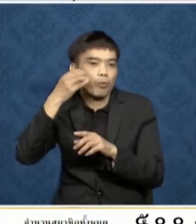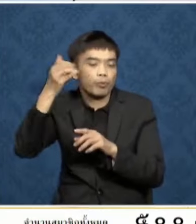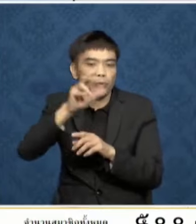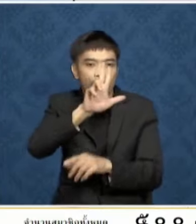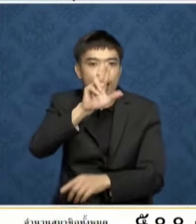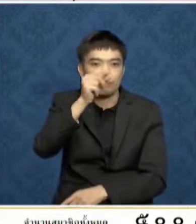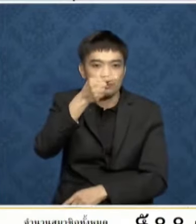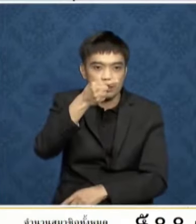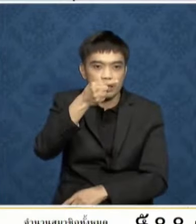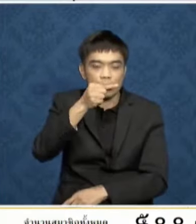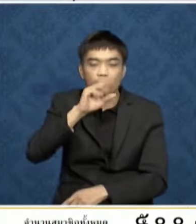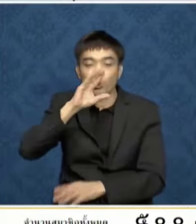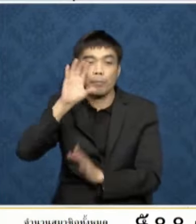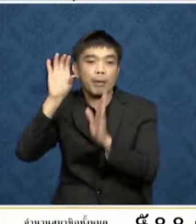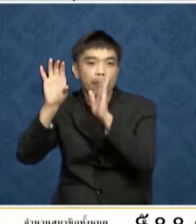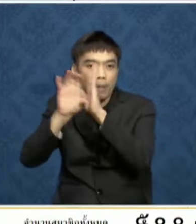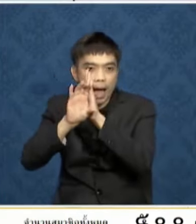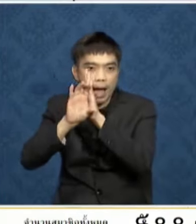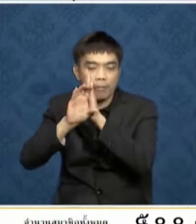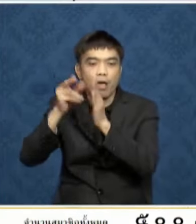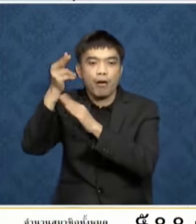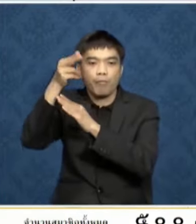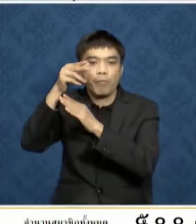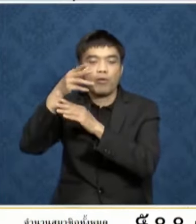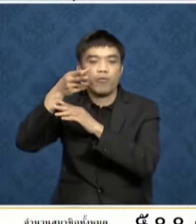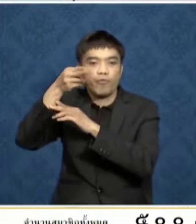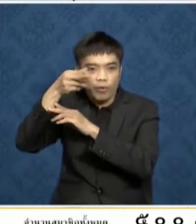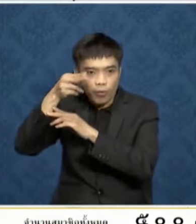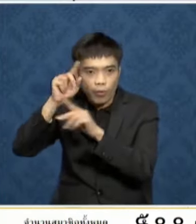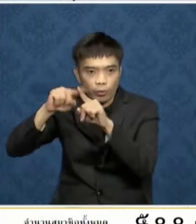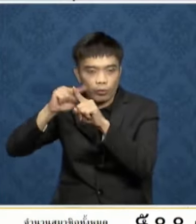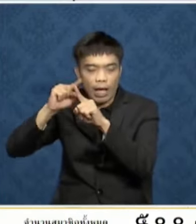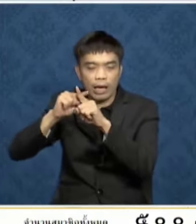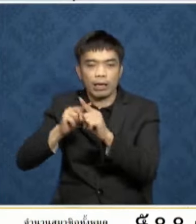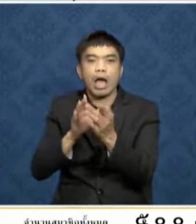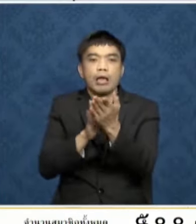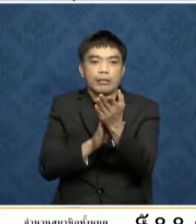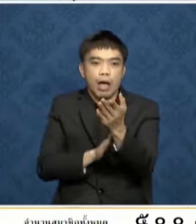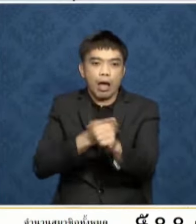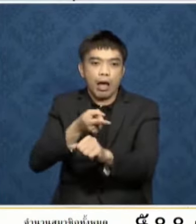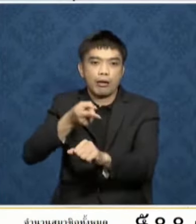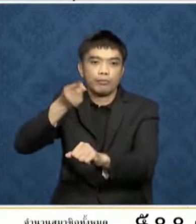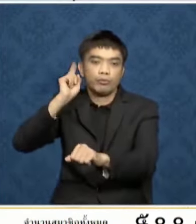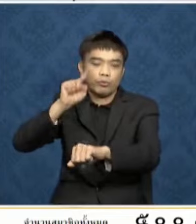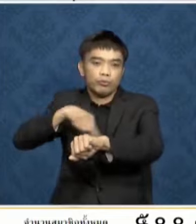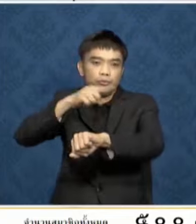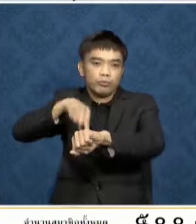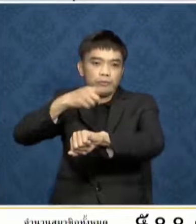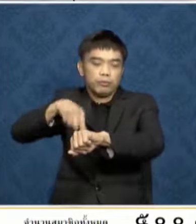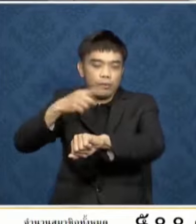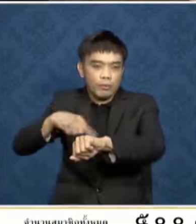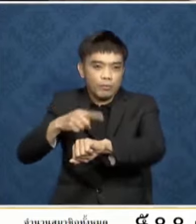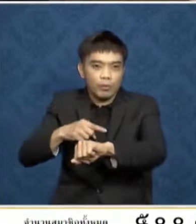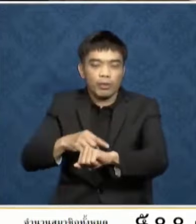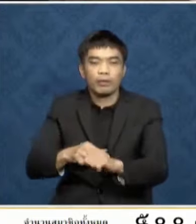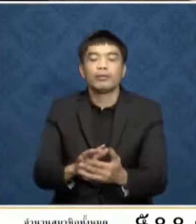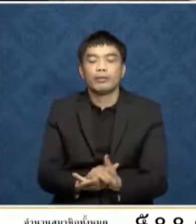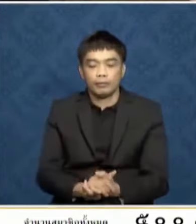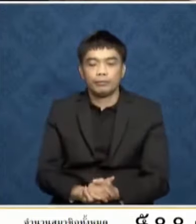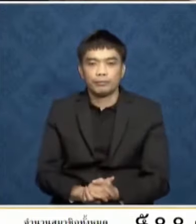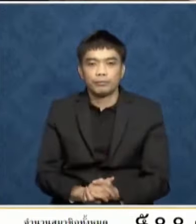้แต่ถาเกเปภาพหขอมลอๆ ที่มีขนาใหญ่ ก็ใช้เวลานานมากกวาจะสมารถส่ได้iczy of as